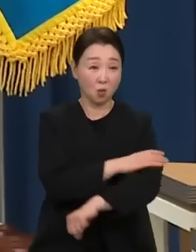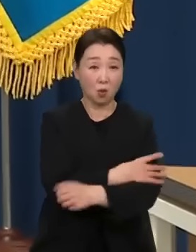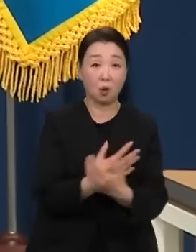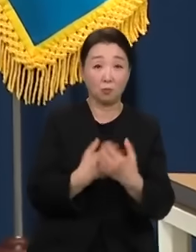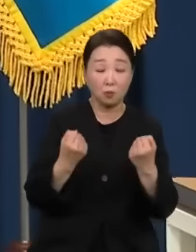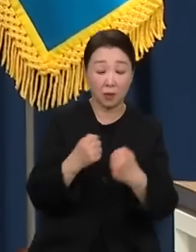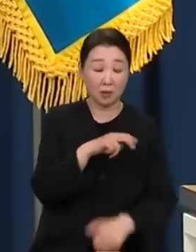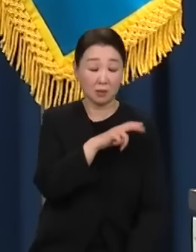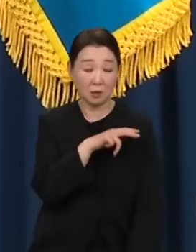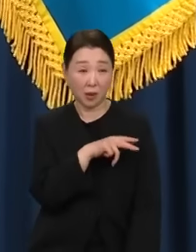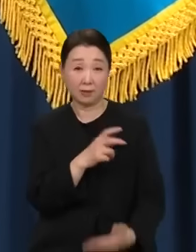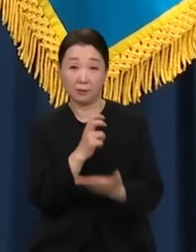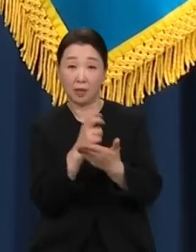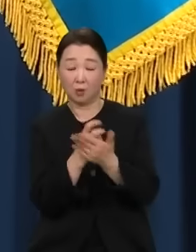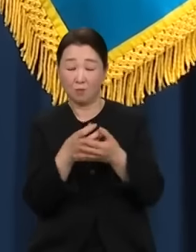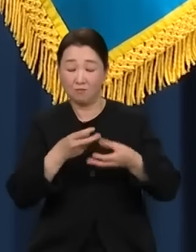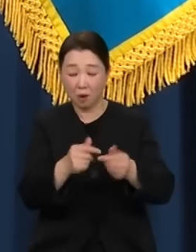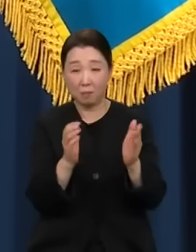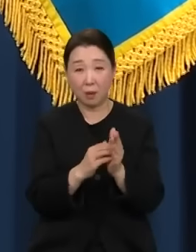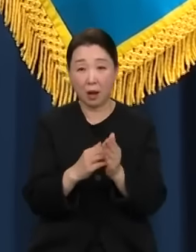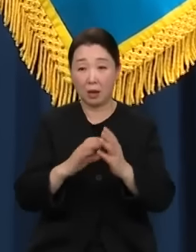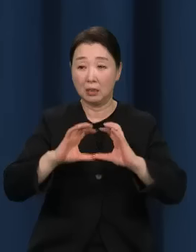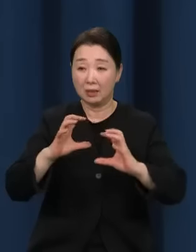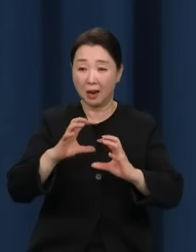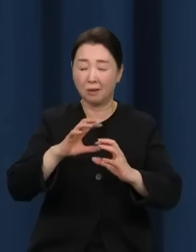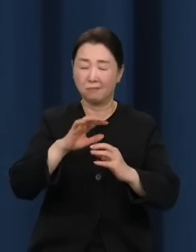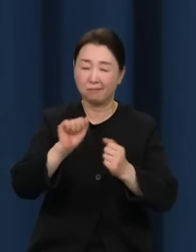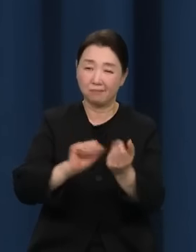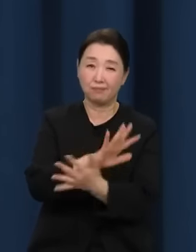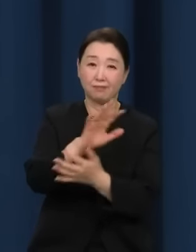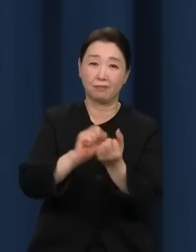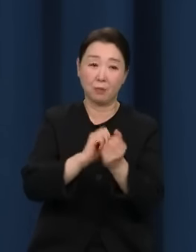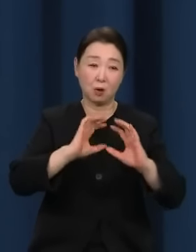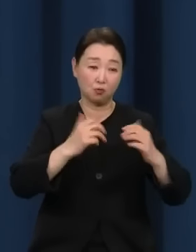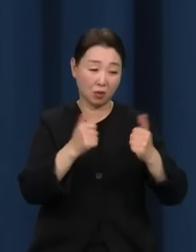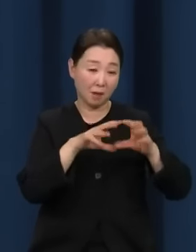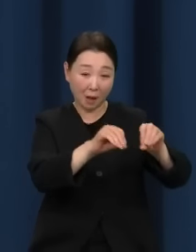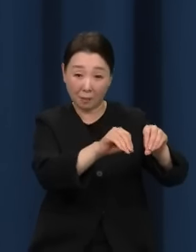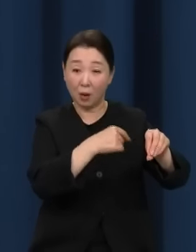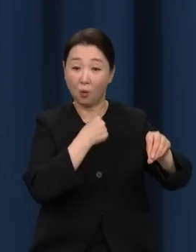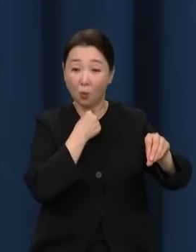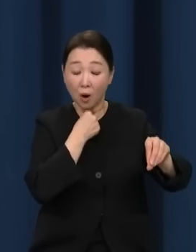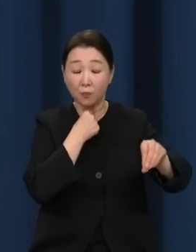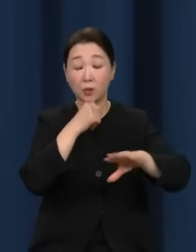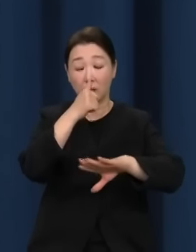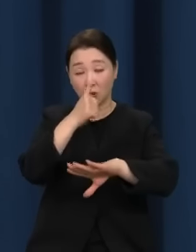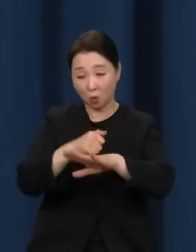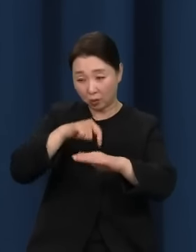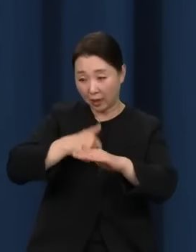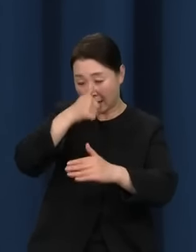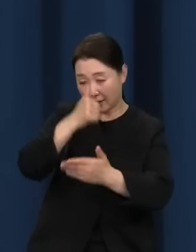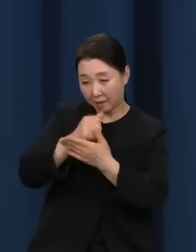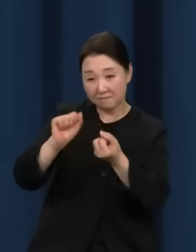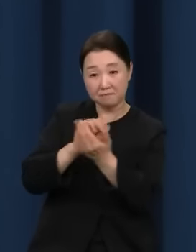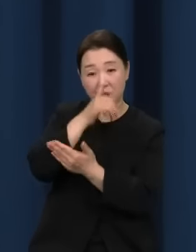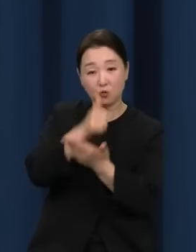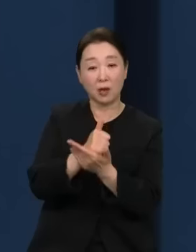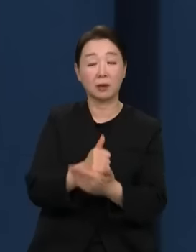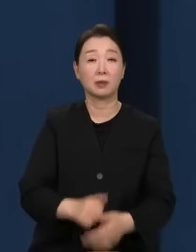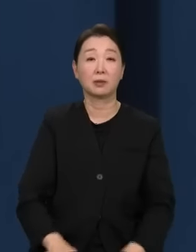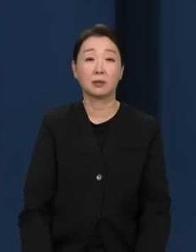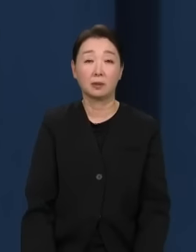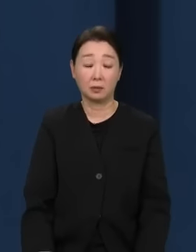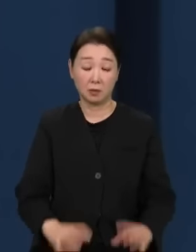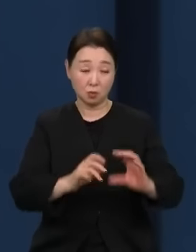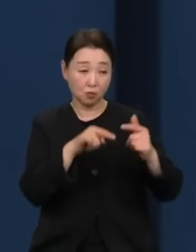의회 제도를 무력화하는 국헌 문란을 목적으로 국회를 마비시키려 했다면 내란죄가 적용될 수도 있습니다. 이 경우